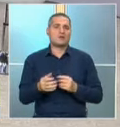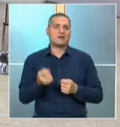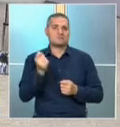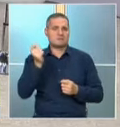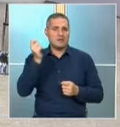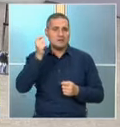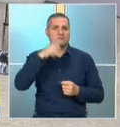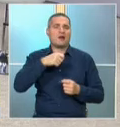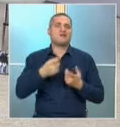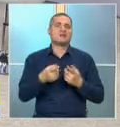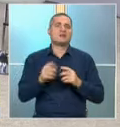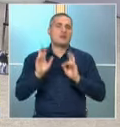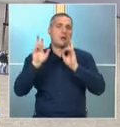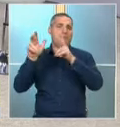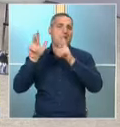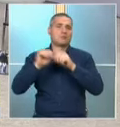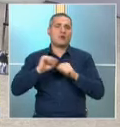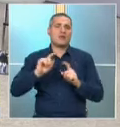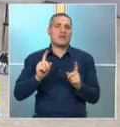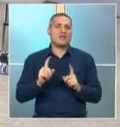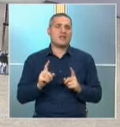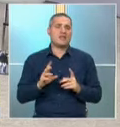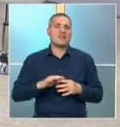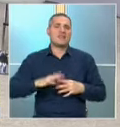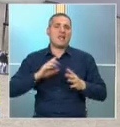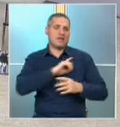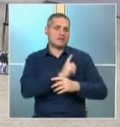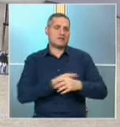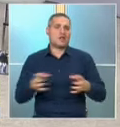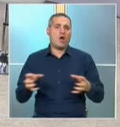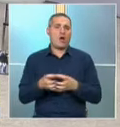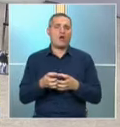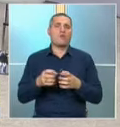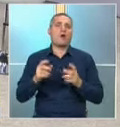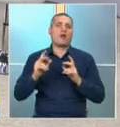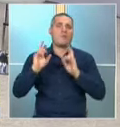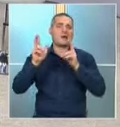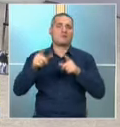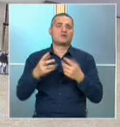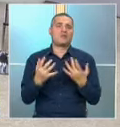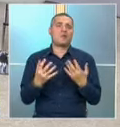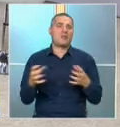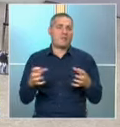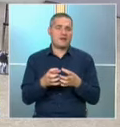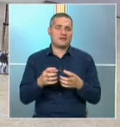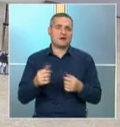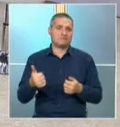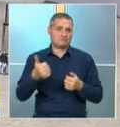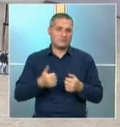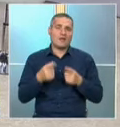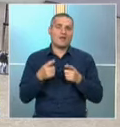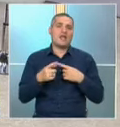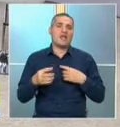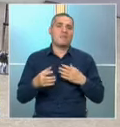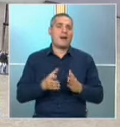с баскетбола. И не случайно най-силните отбори по баскетбол са точно в гимназията по математика. Има пряка